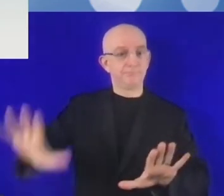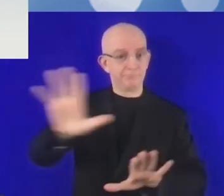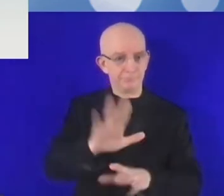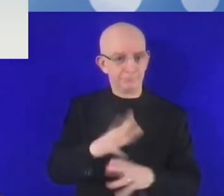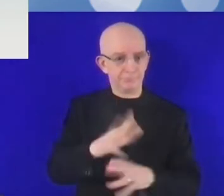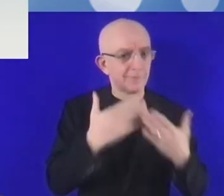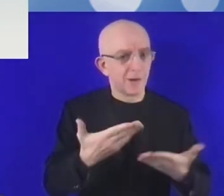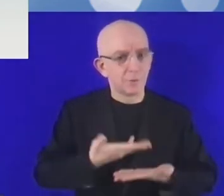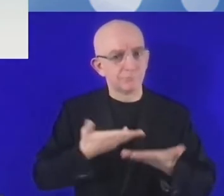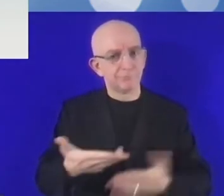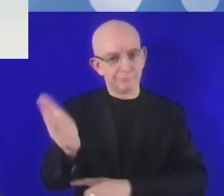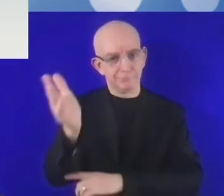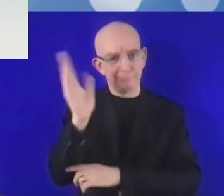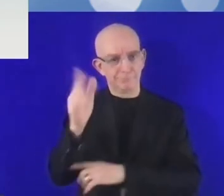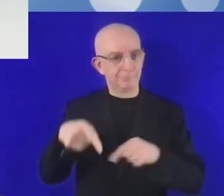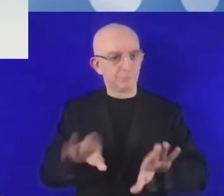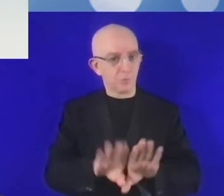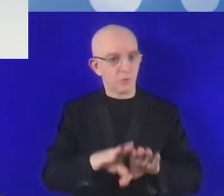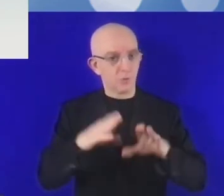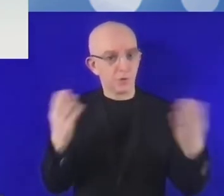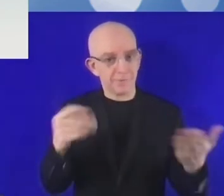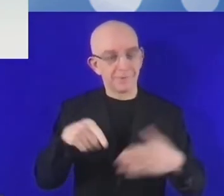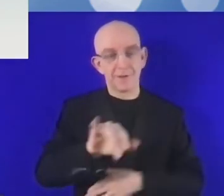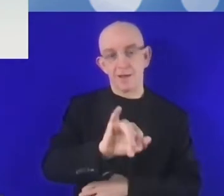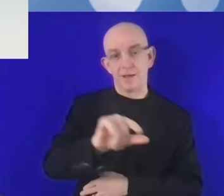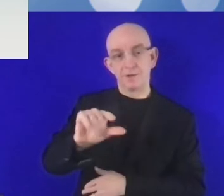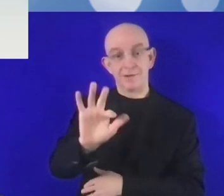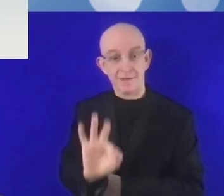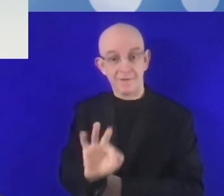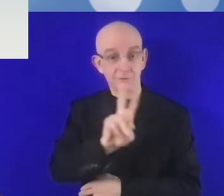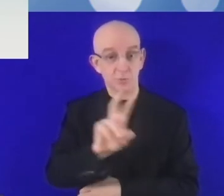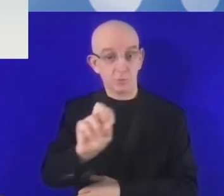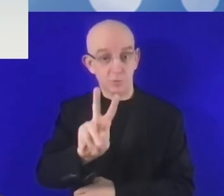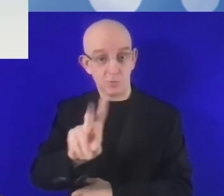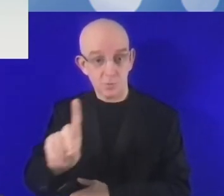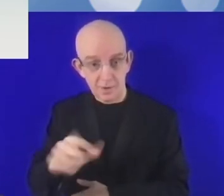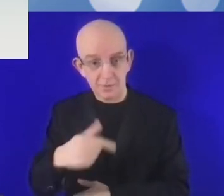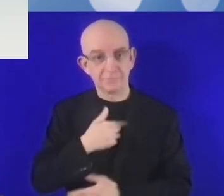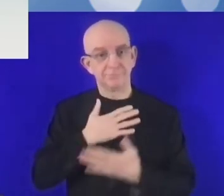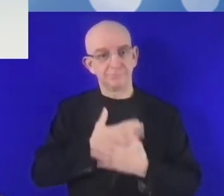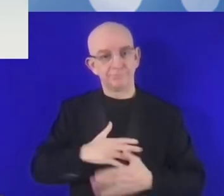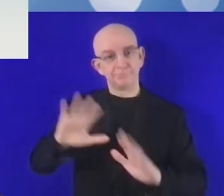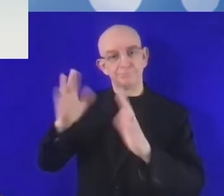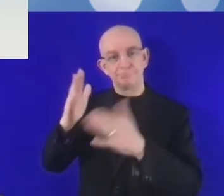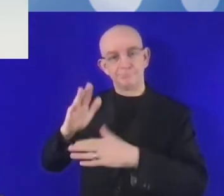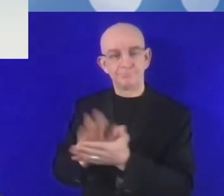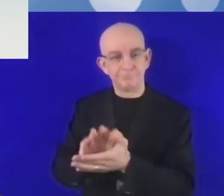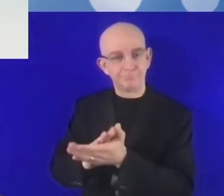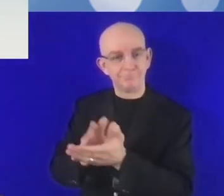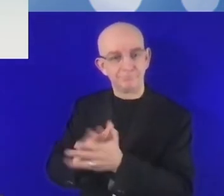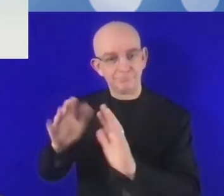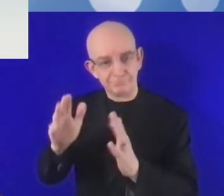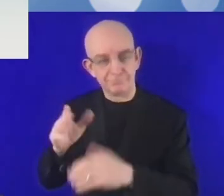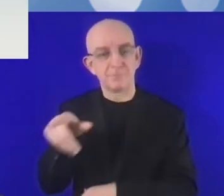c'est un réseau de techniciens européens. Je vous remercie de nous avoir invités à participer à